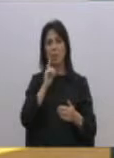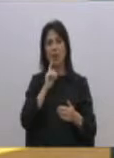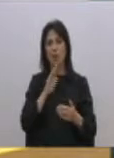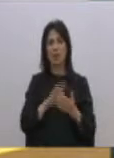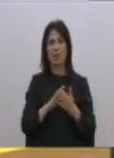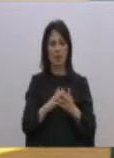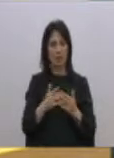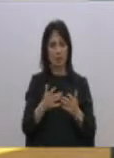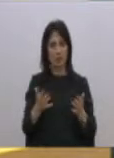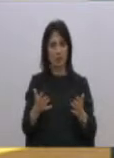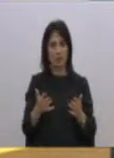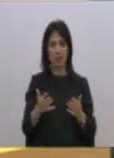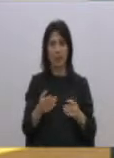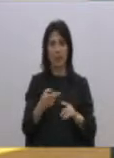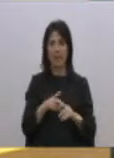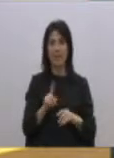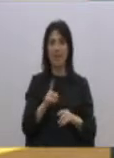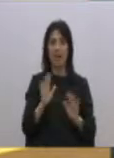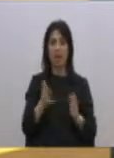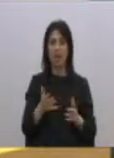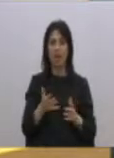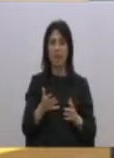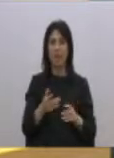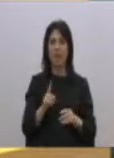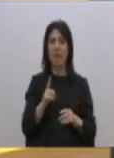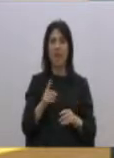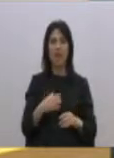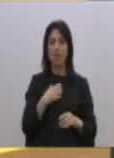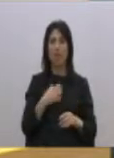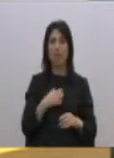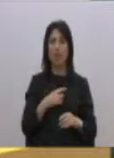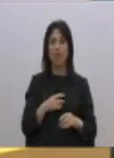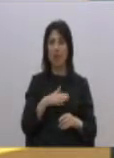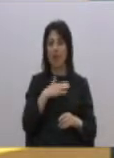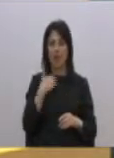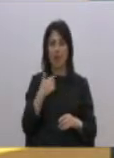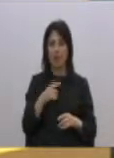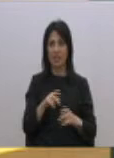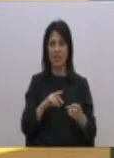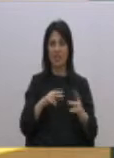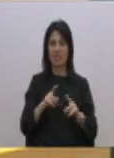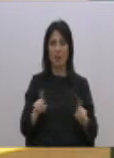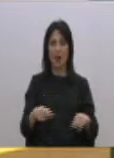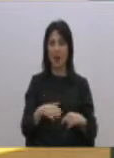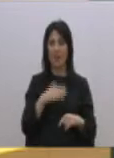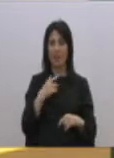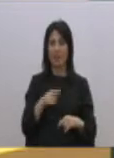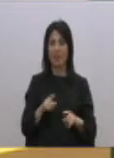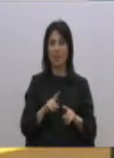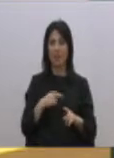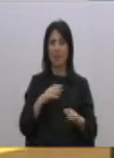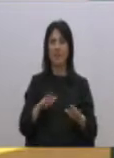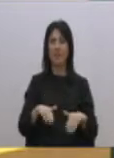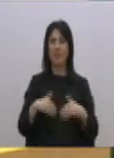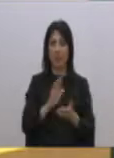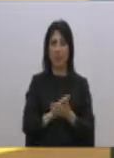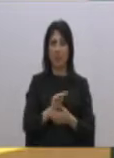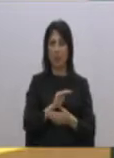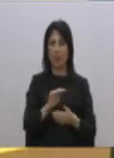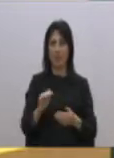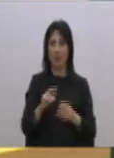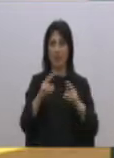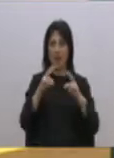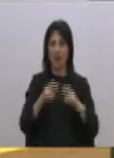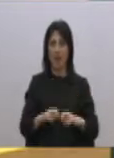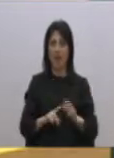se șemdec. Ez rato hteba i cit, rato geșinia ta argin da truesulia vigan horcil des, rasa cuen tavazot, rat lelom dan